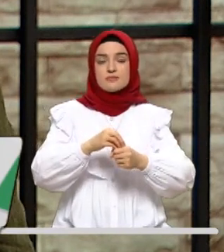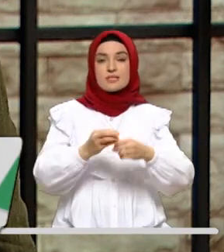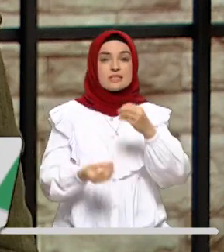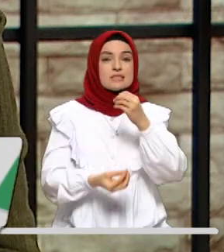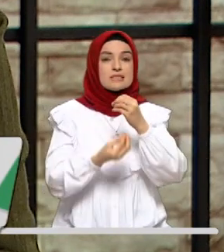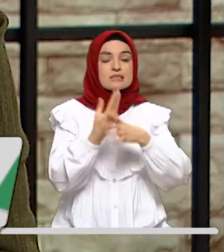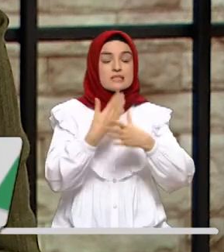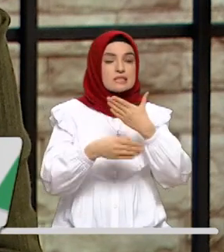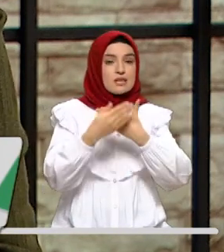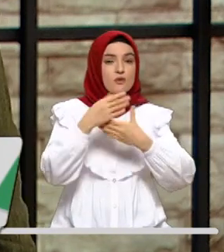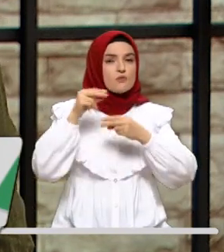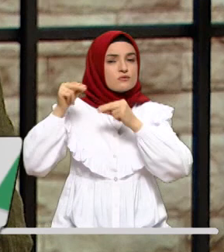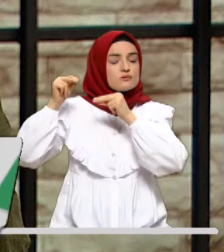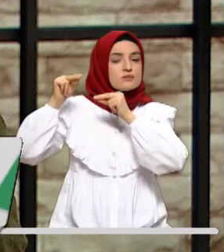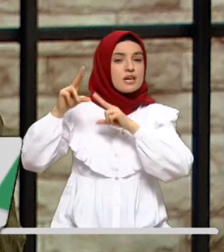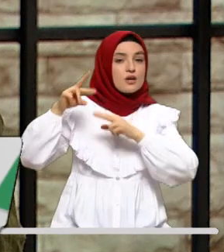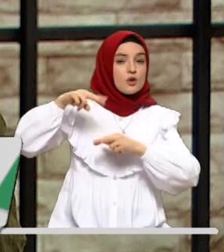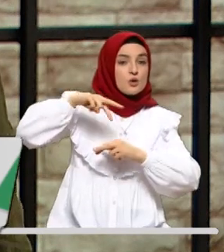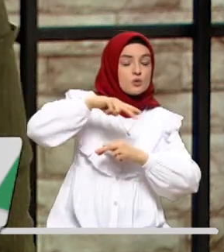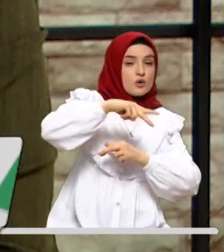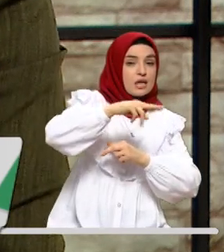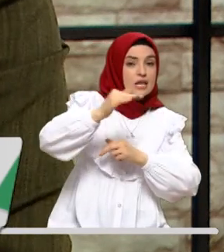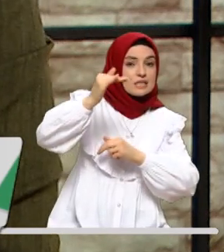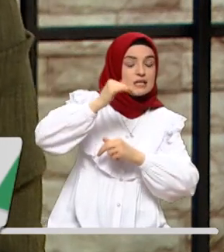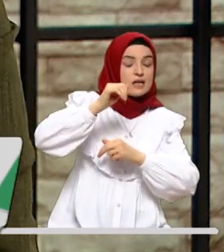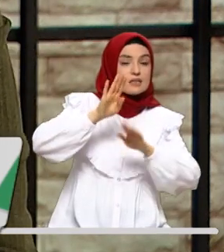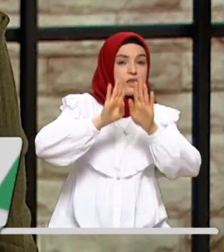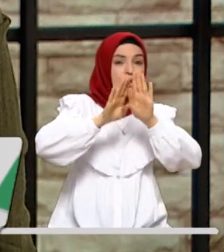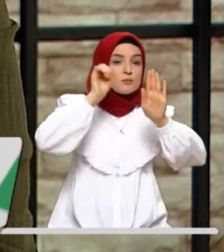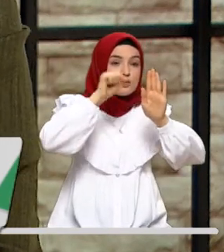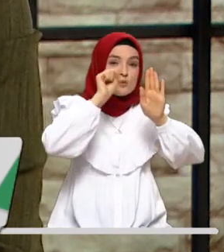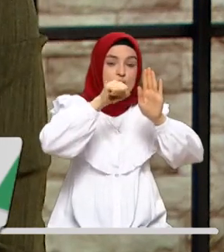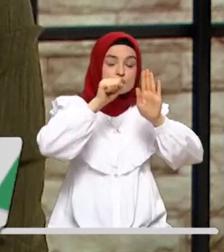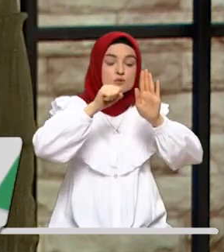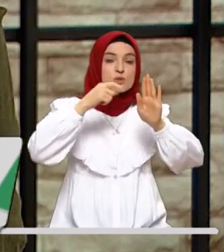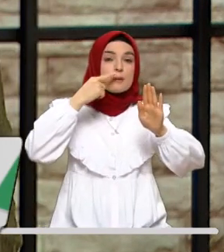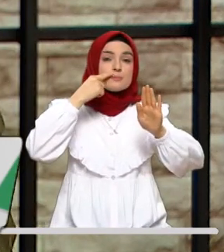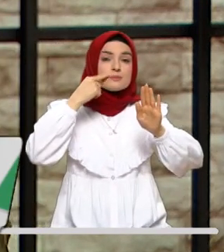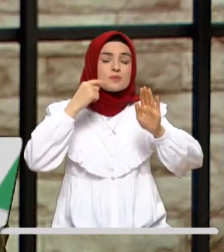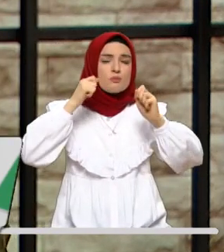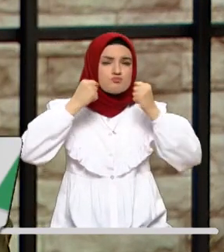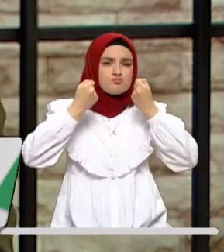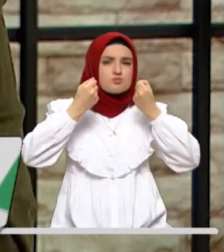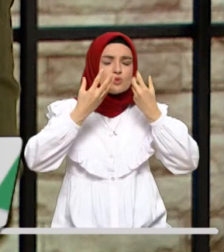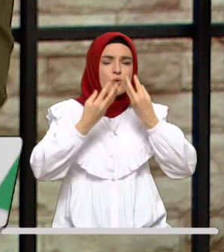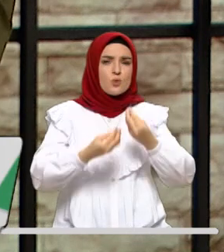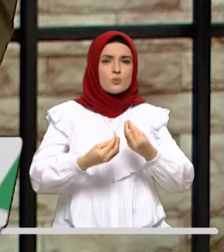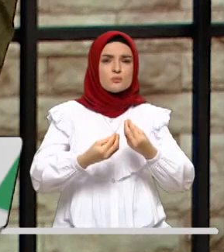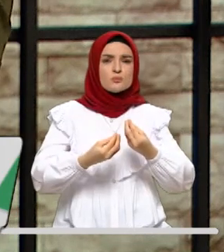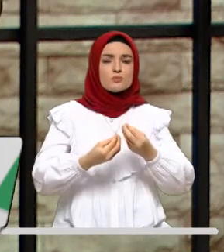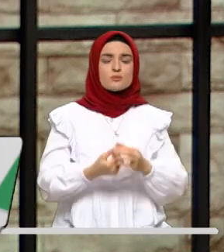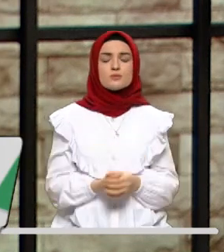vaktinde kalktı, yürüyerek geldi. Kapıyı vurunca bıyığının yarısı da buz tutmuştu. Ya.